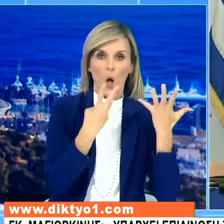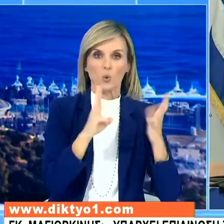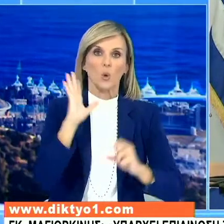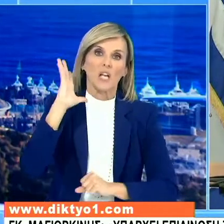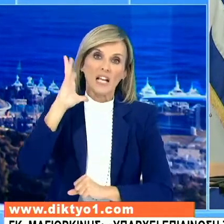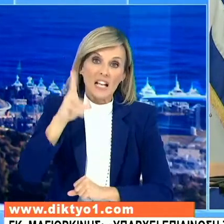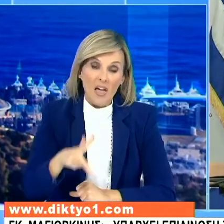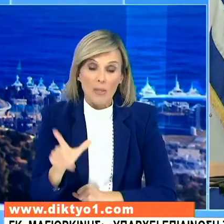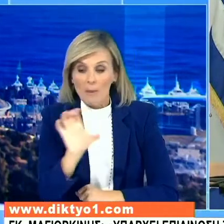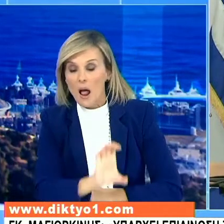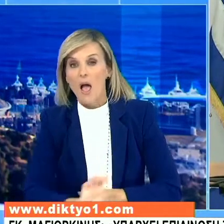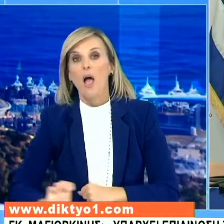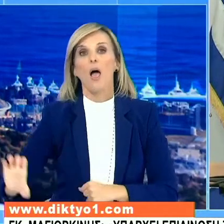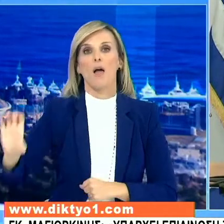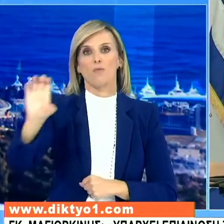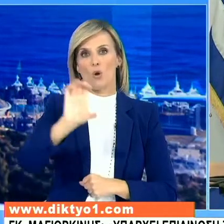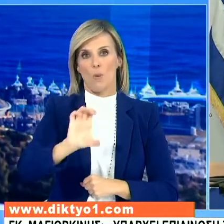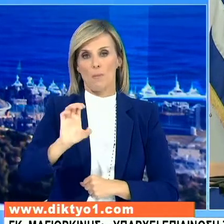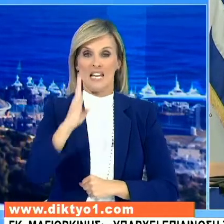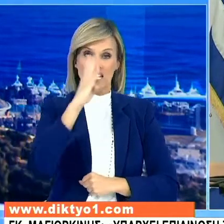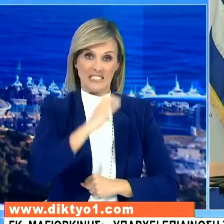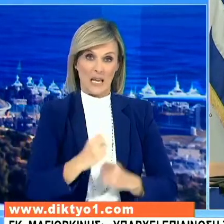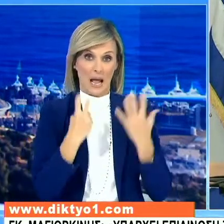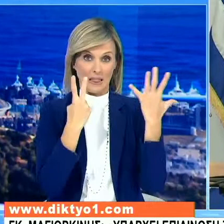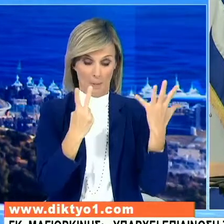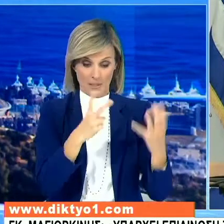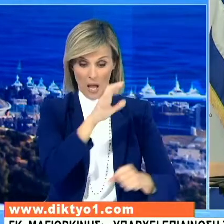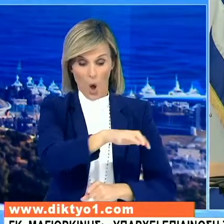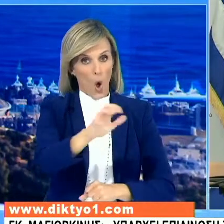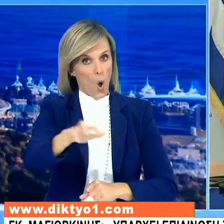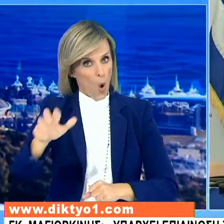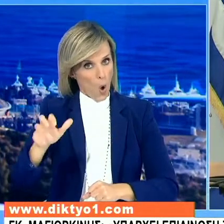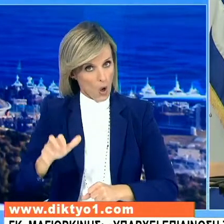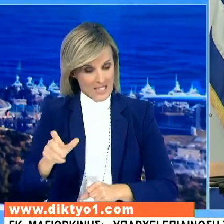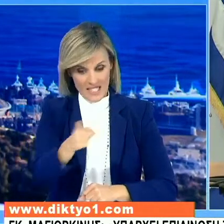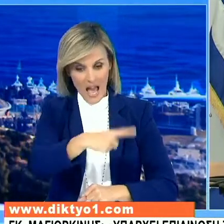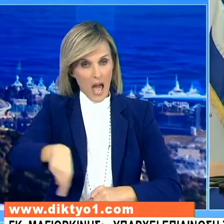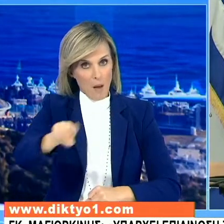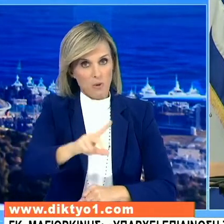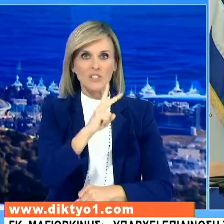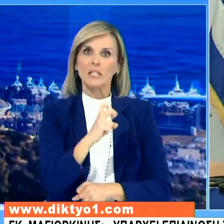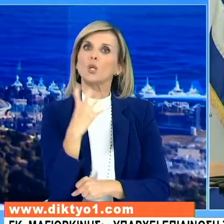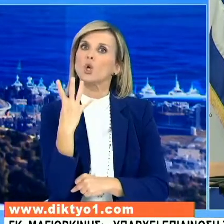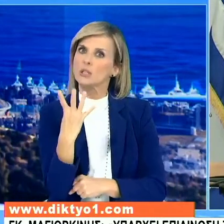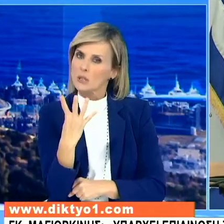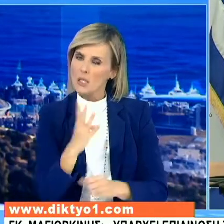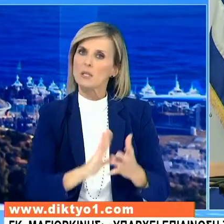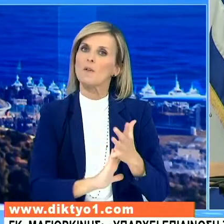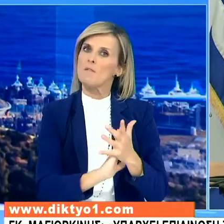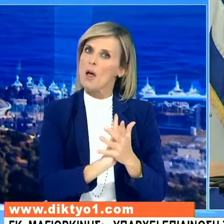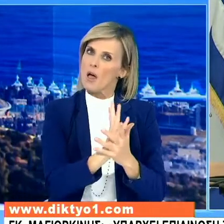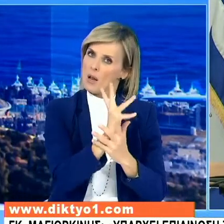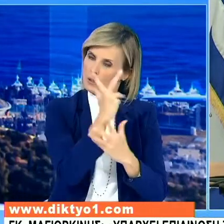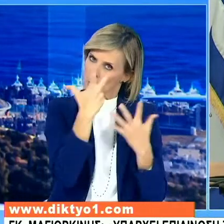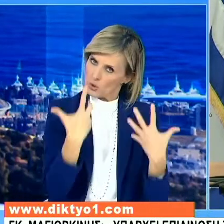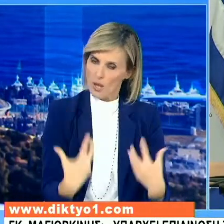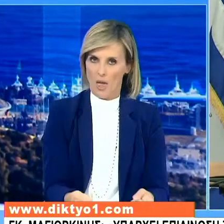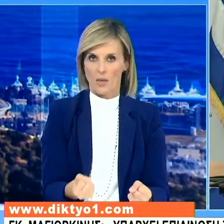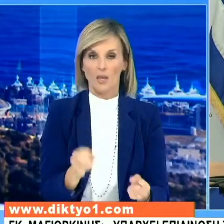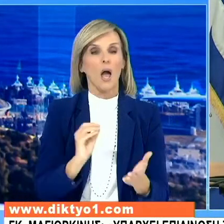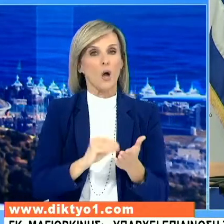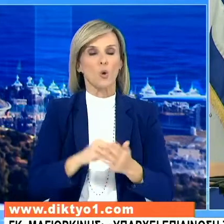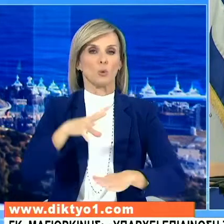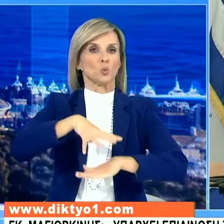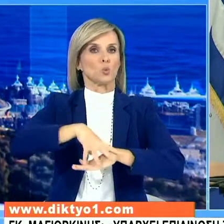ημέρα. Από τις 47 ευρωπαϊκές χώρες, 24 έδειξαν βελτίωση της επιδημιολογικής κατάστασης. Σημαντική βελτίωση βλέπουμε